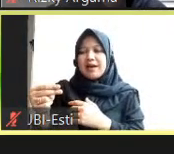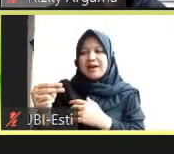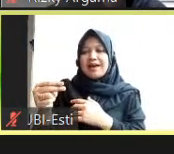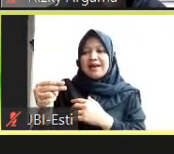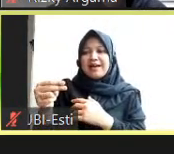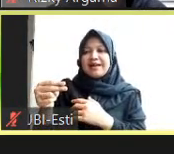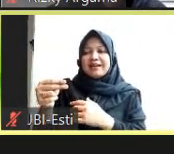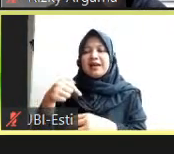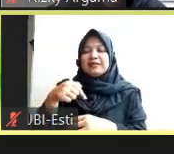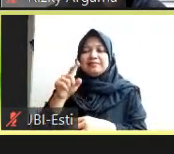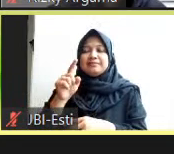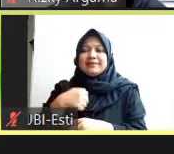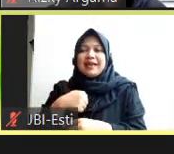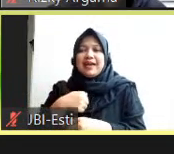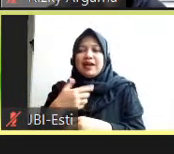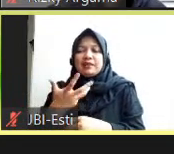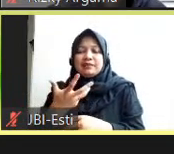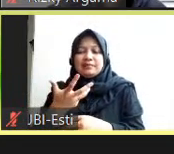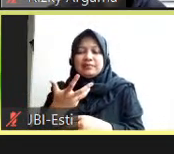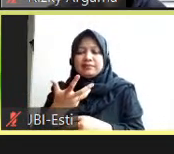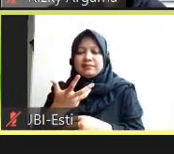ya, soal